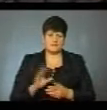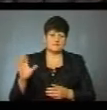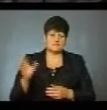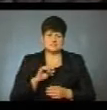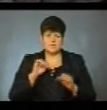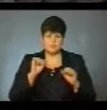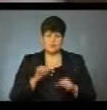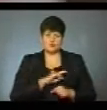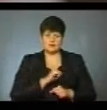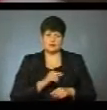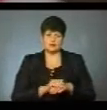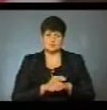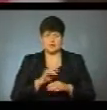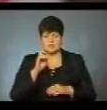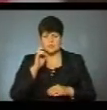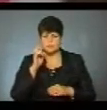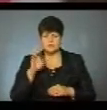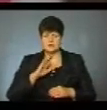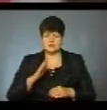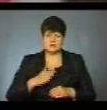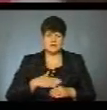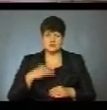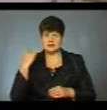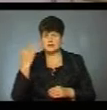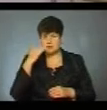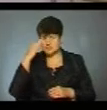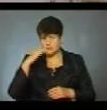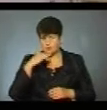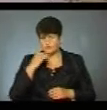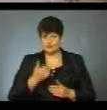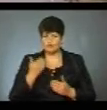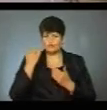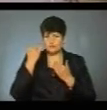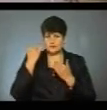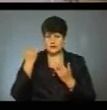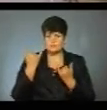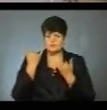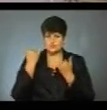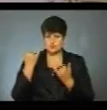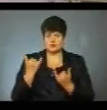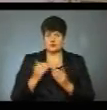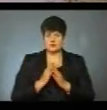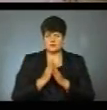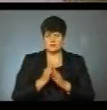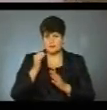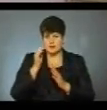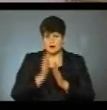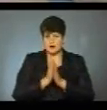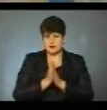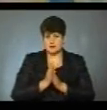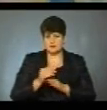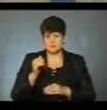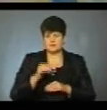Всемогутній і милосердний Боже, наш Небесний Отче, до Тебе заносимо сьогодні наші вдячні, благанні